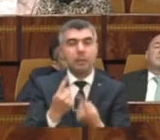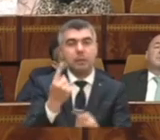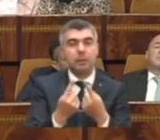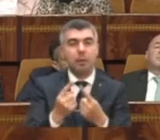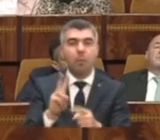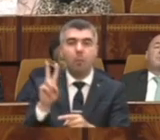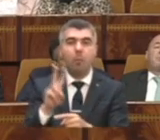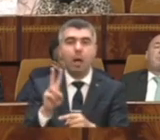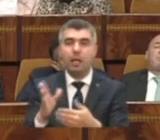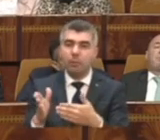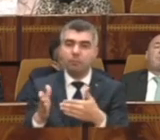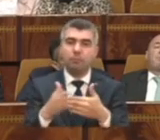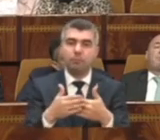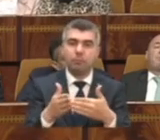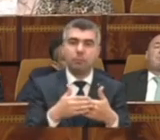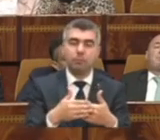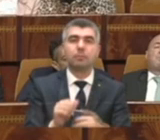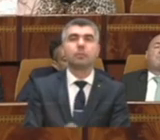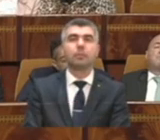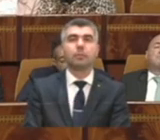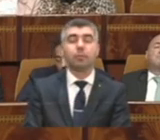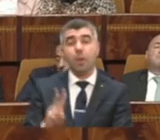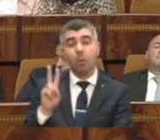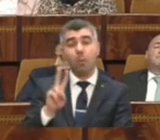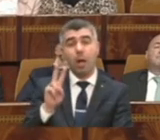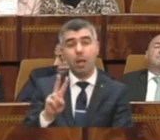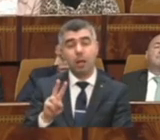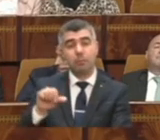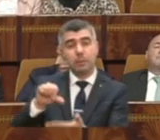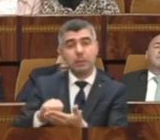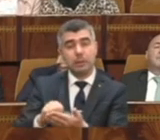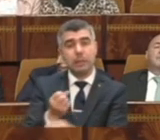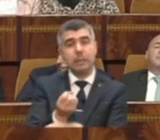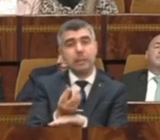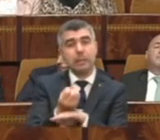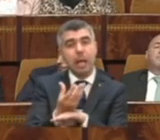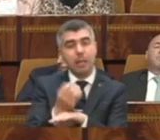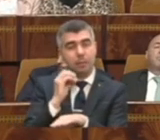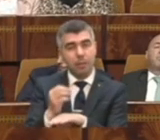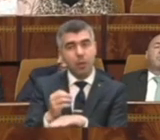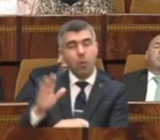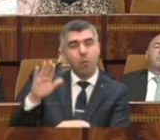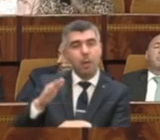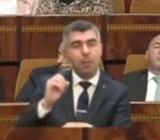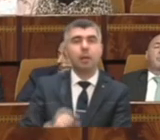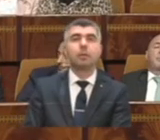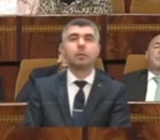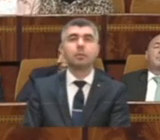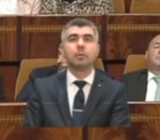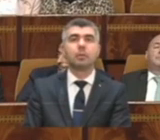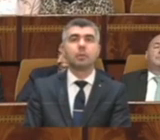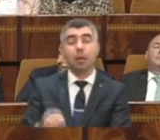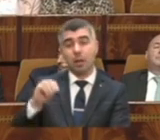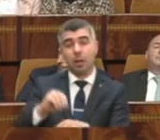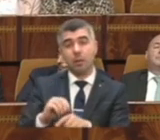المغلقة، وعلى سبيل المثال للحصر مخيم زكوطة سيد قاسم، مخيم ودمليل إلى غير ذلك. وكذلك في